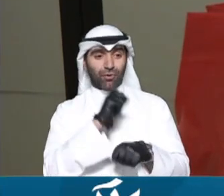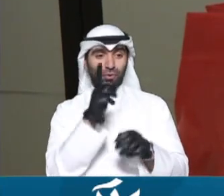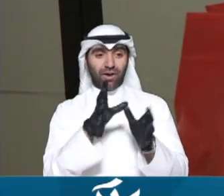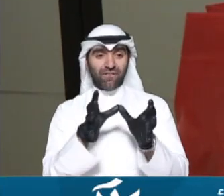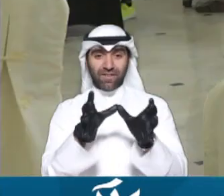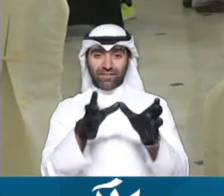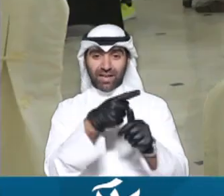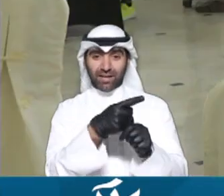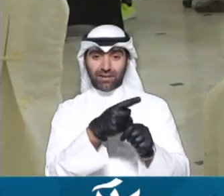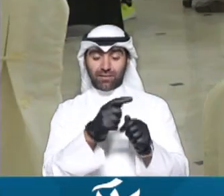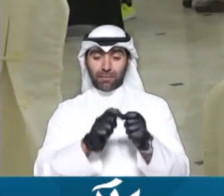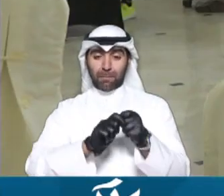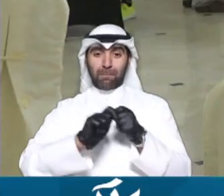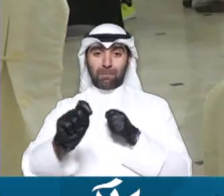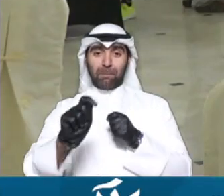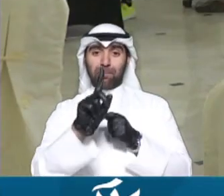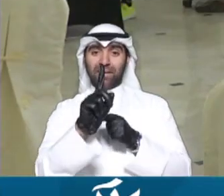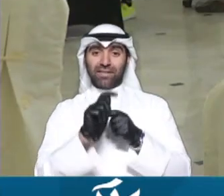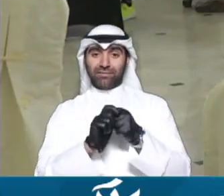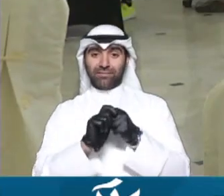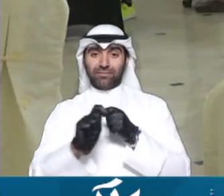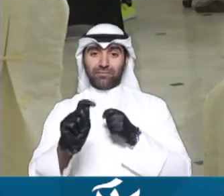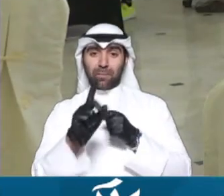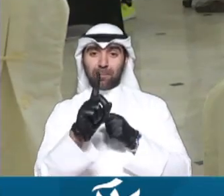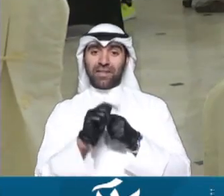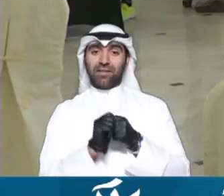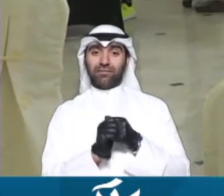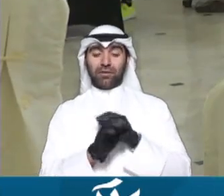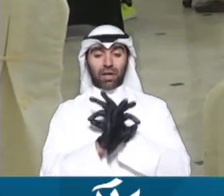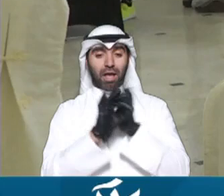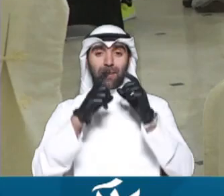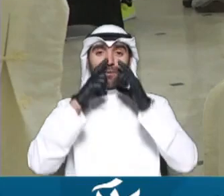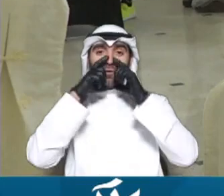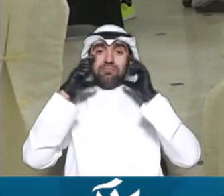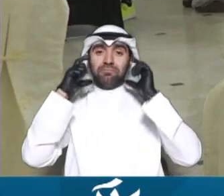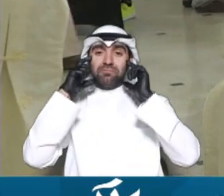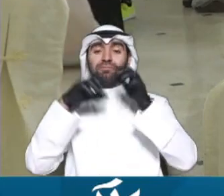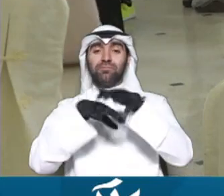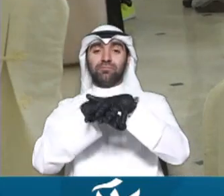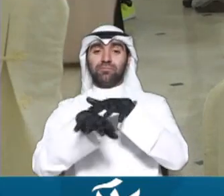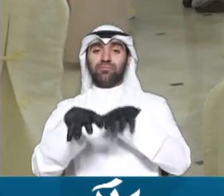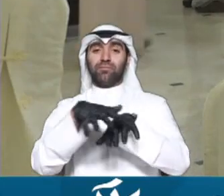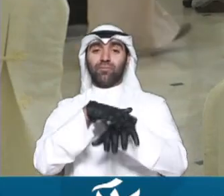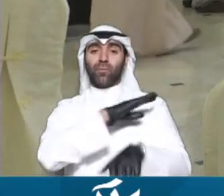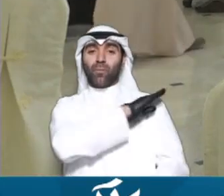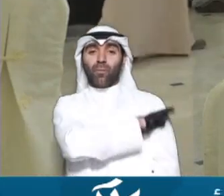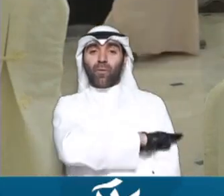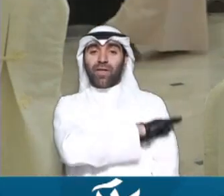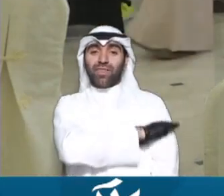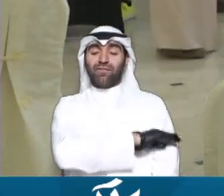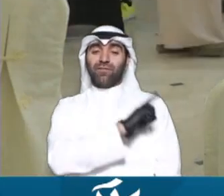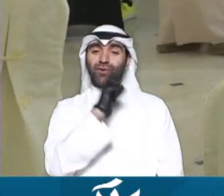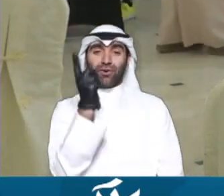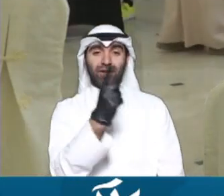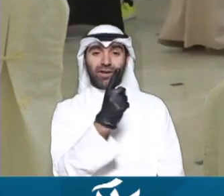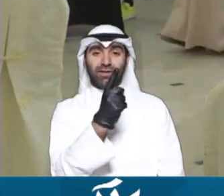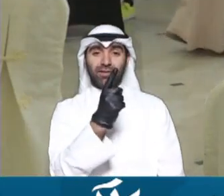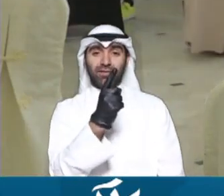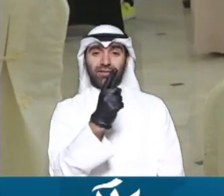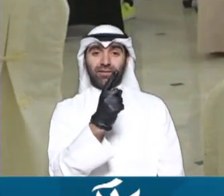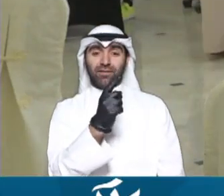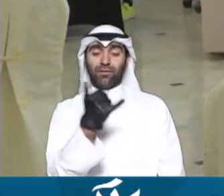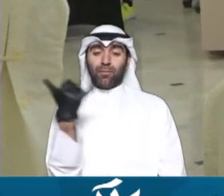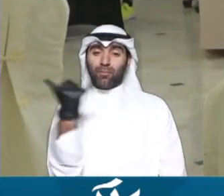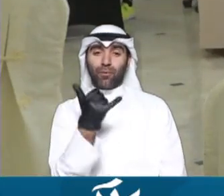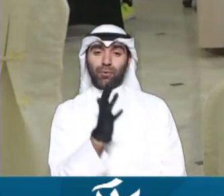موجودة، احتياطات واجبة، لازم يكون سائل الكحول موجود على كل عملية فرز أو أنه يستقبل أحد، لازم اللي يكون